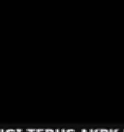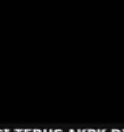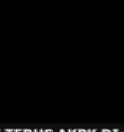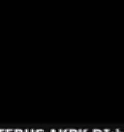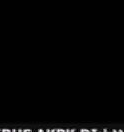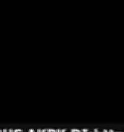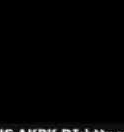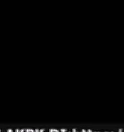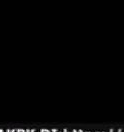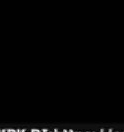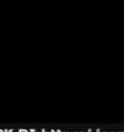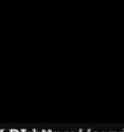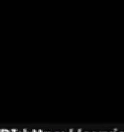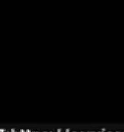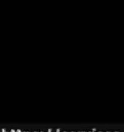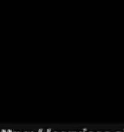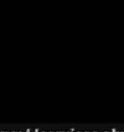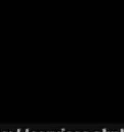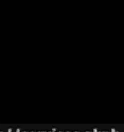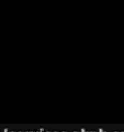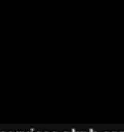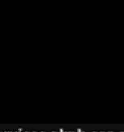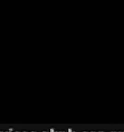no hai